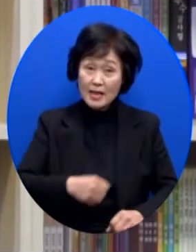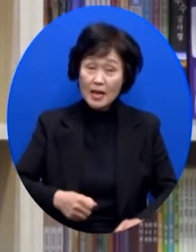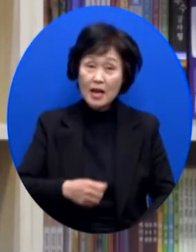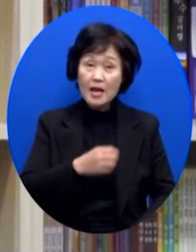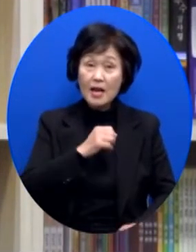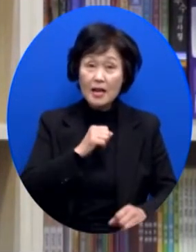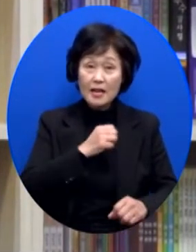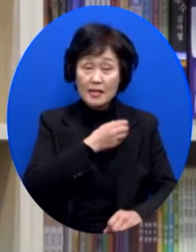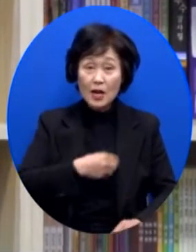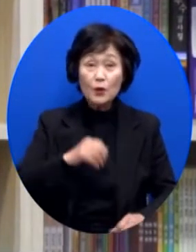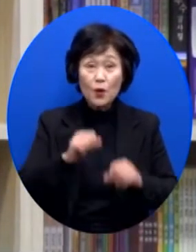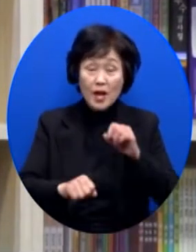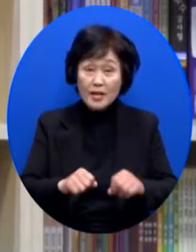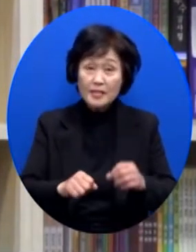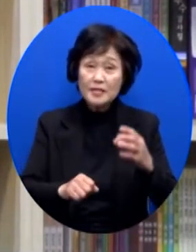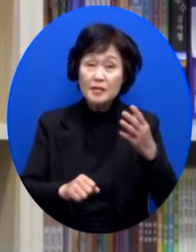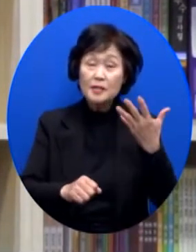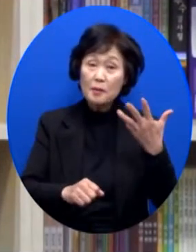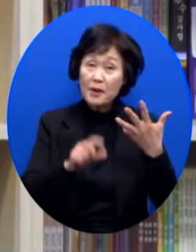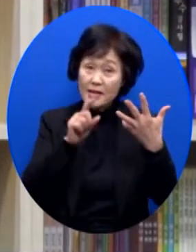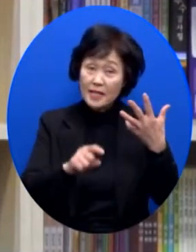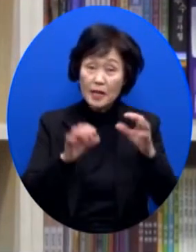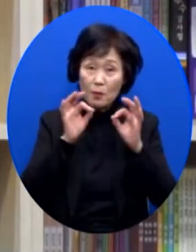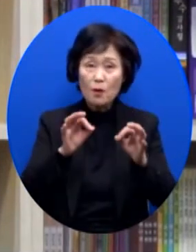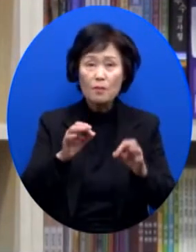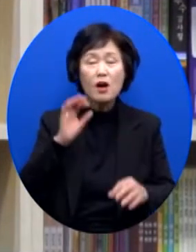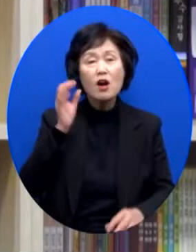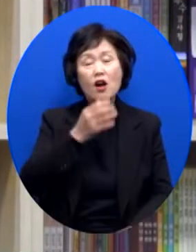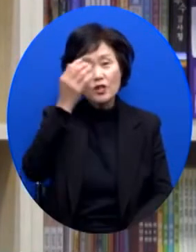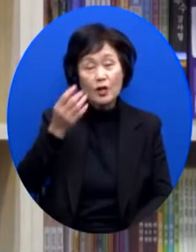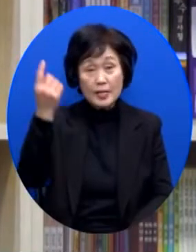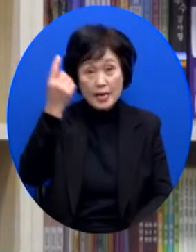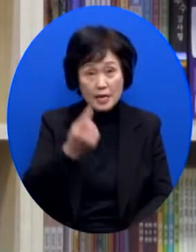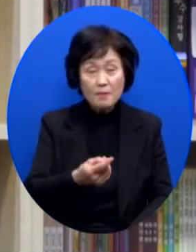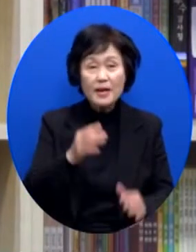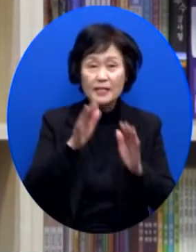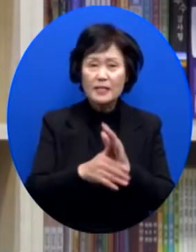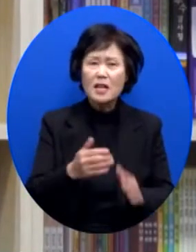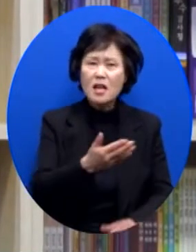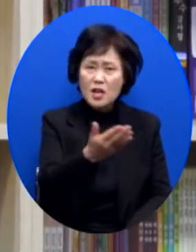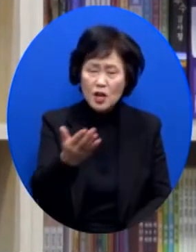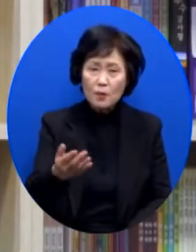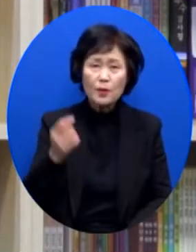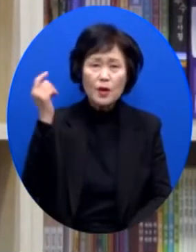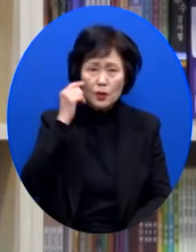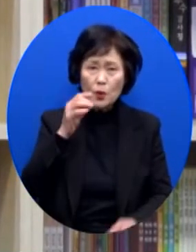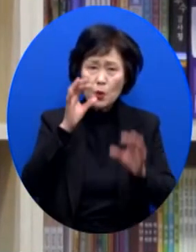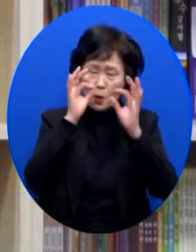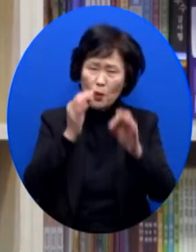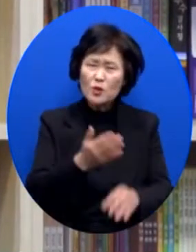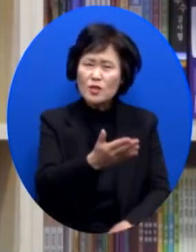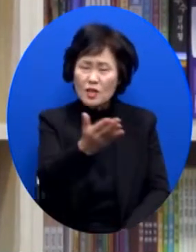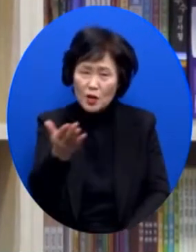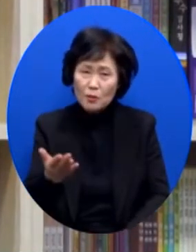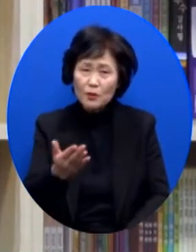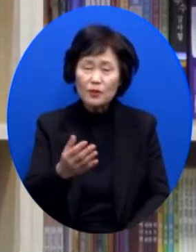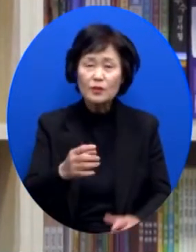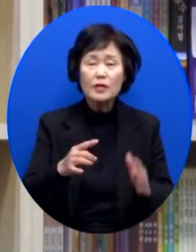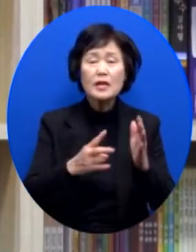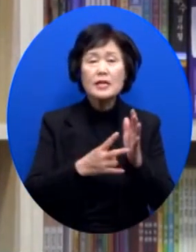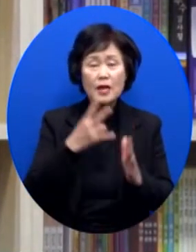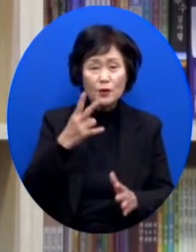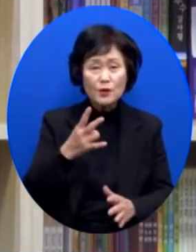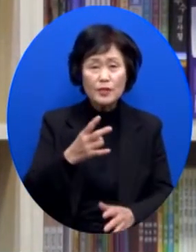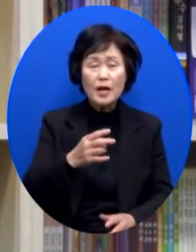너희가 너희 각자 각자가 청취자 여러분들이 시청자 여러분들이 예루살렘 유대